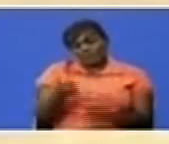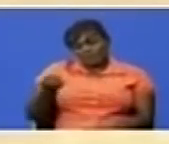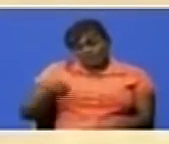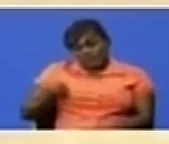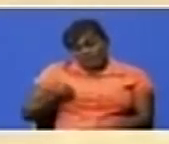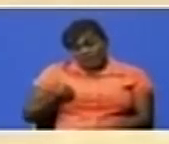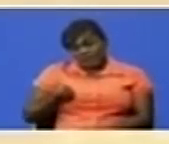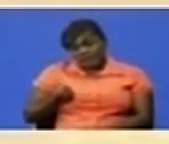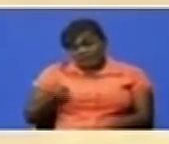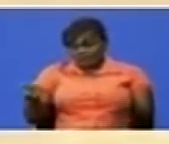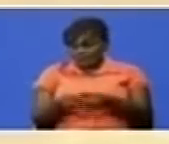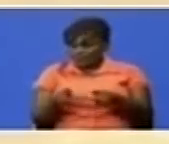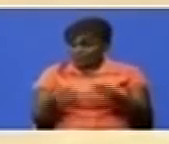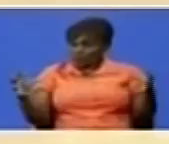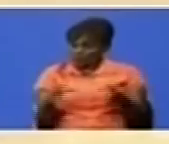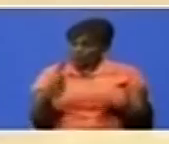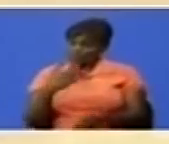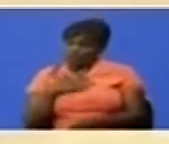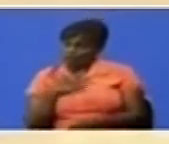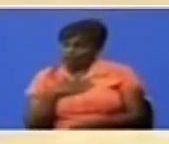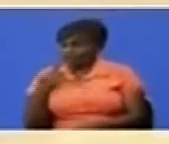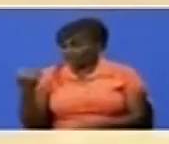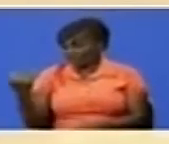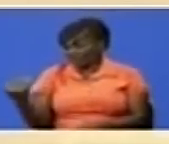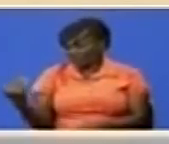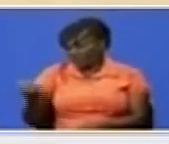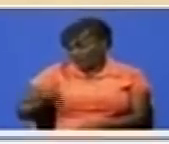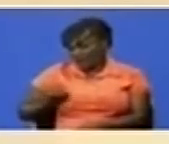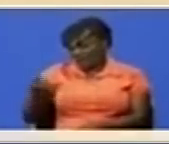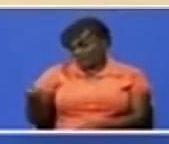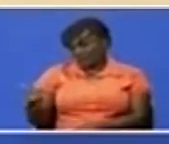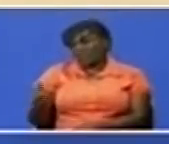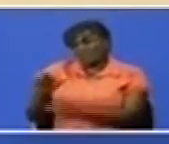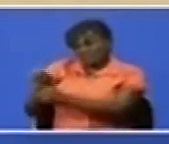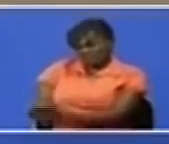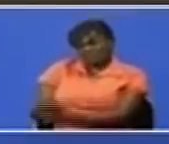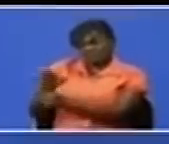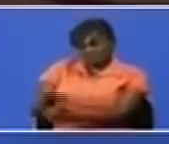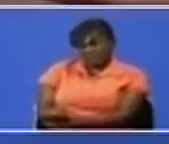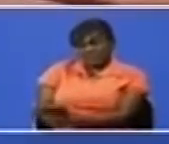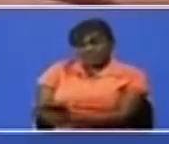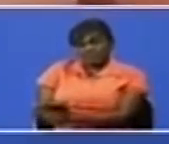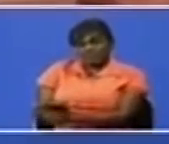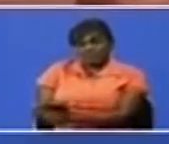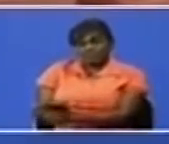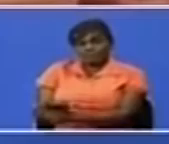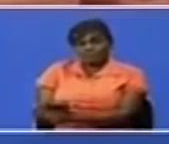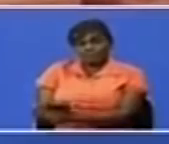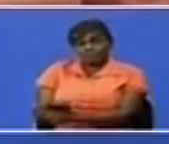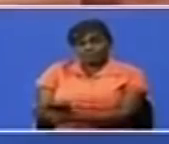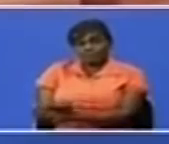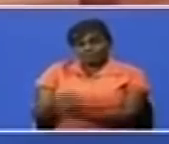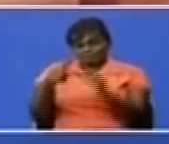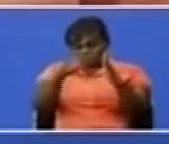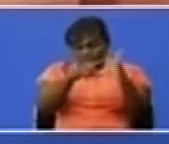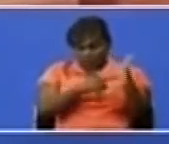na wavulana, kwa vile katika jamii yetu wasichana wanaonwa kama watu ambao si muhimu. Ni hoja